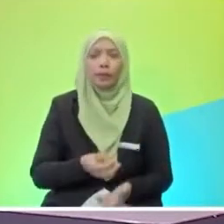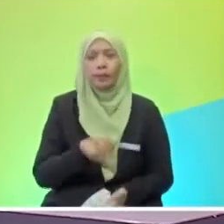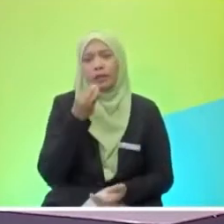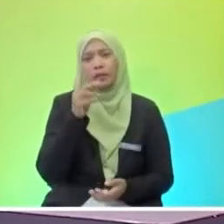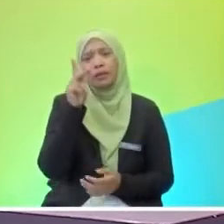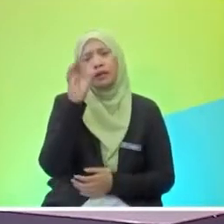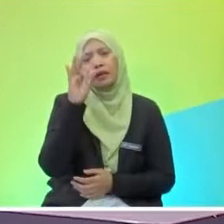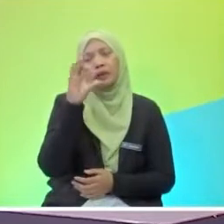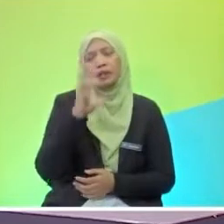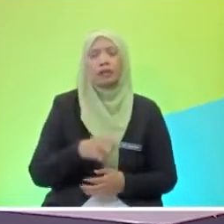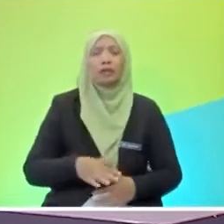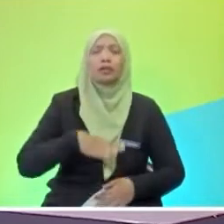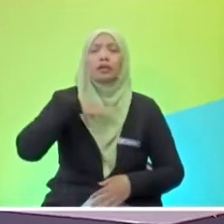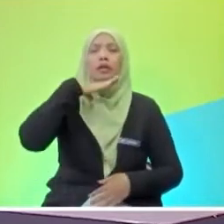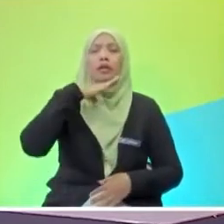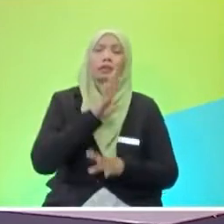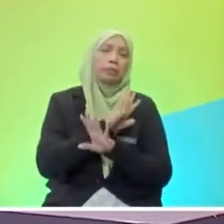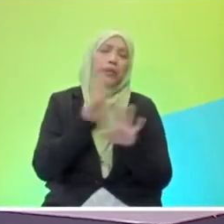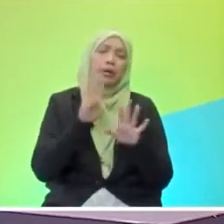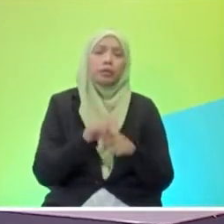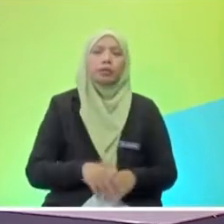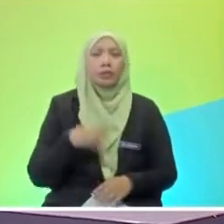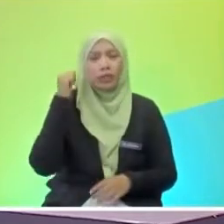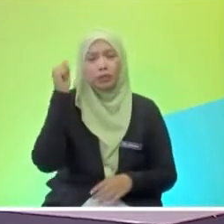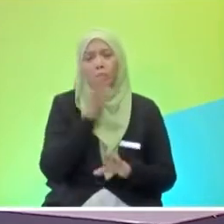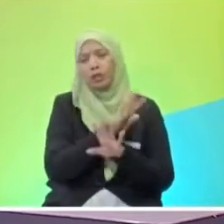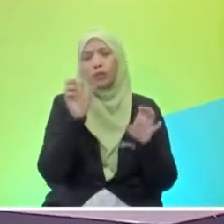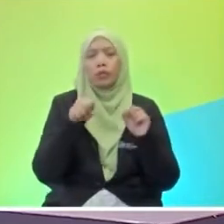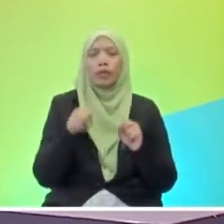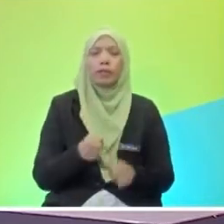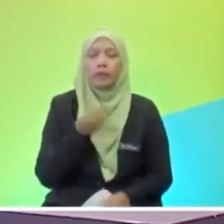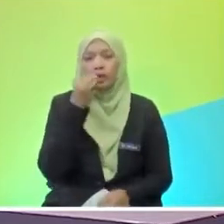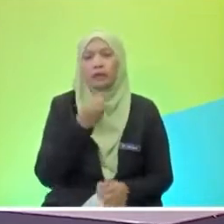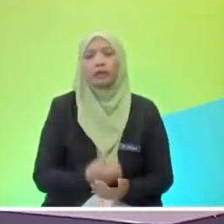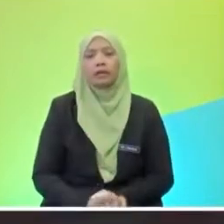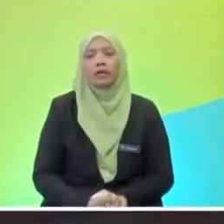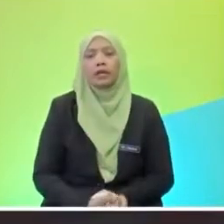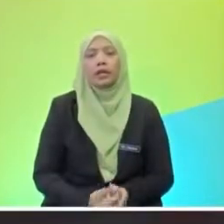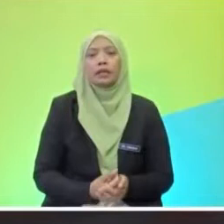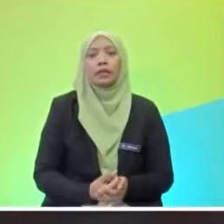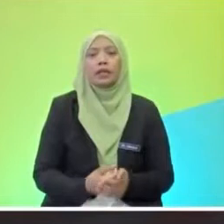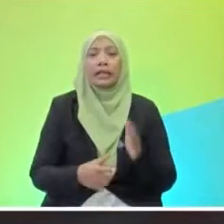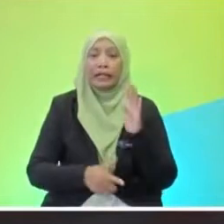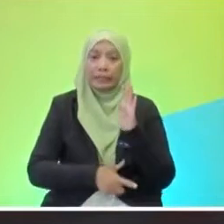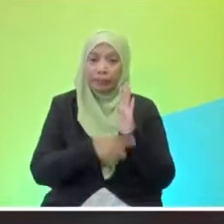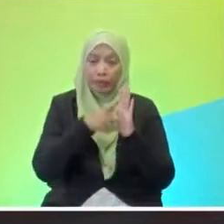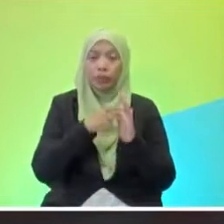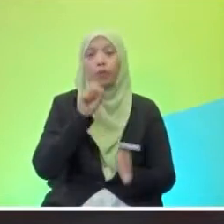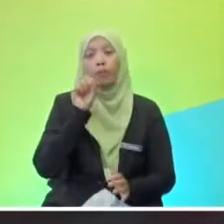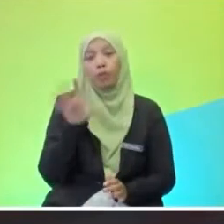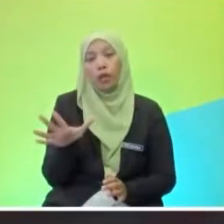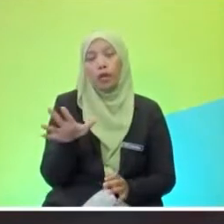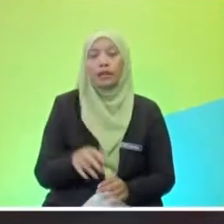nama kakak luwak kenyang-kenya balik mata nak esok dah tak boleh makan kan Udah dipanggil sisa lebih hantu dipanggil sisa